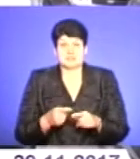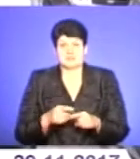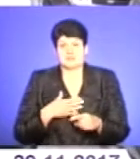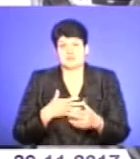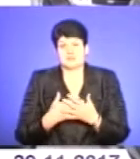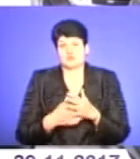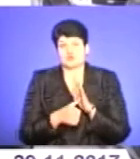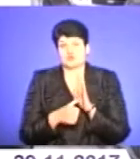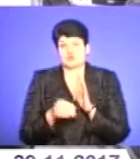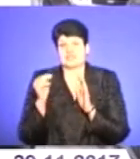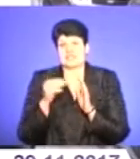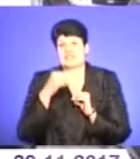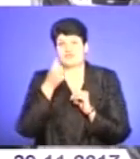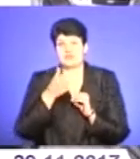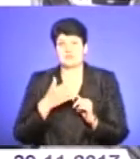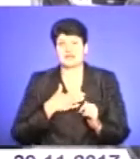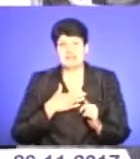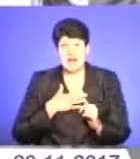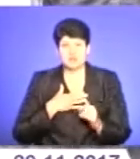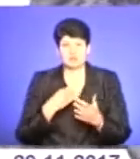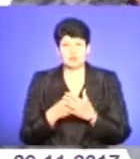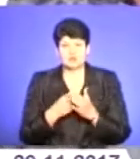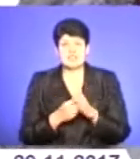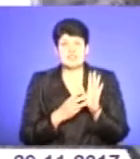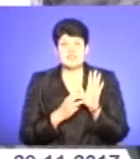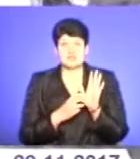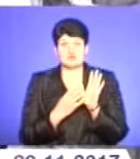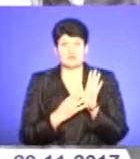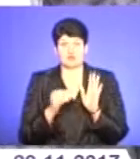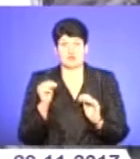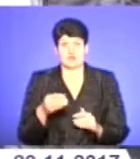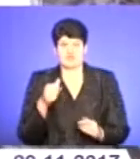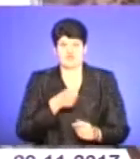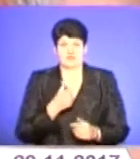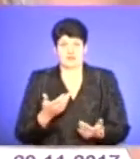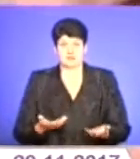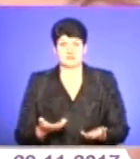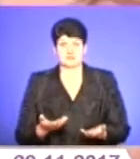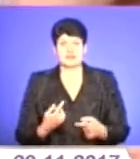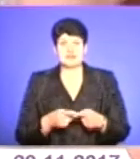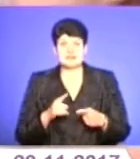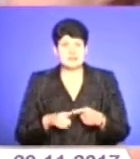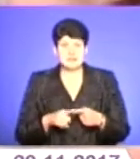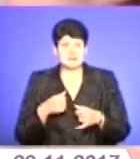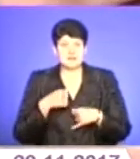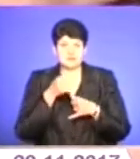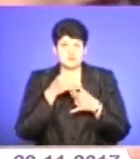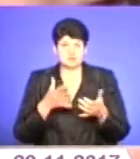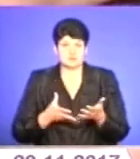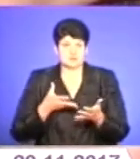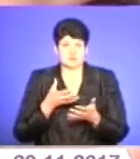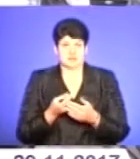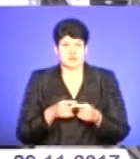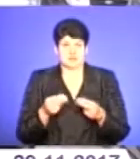до 600 тисяч в рік при нашому річному бюджеті 890 тисяч. Тобто це фізично не маємо змоги проплатити